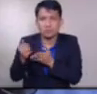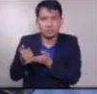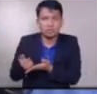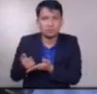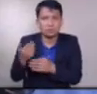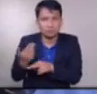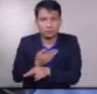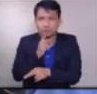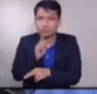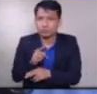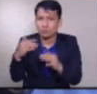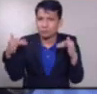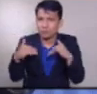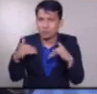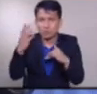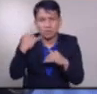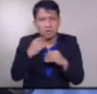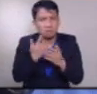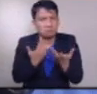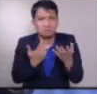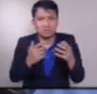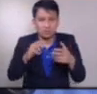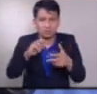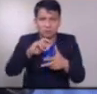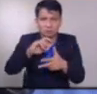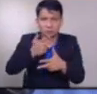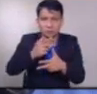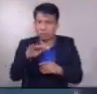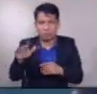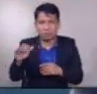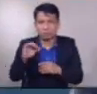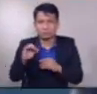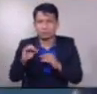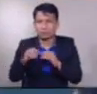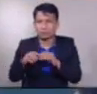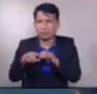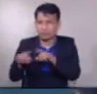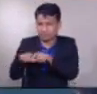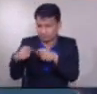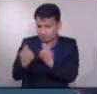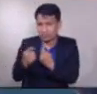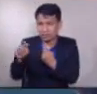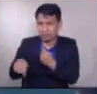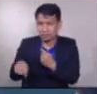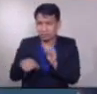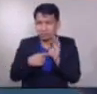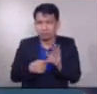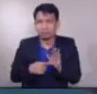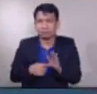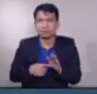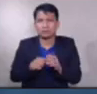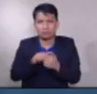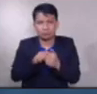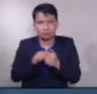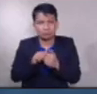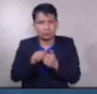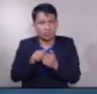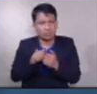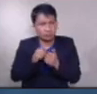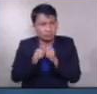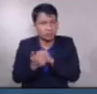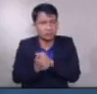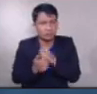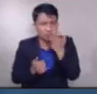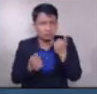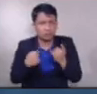regular meeting, quarterly, semi-annual at annual. Okay, so yun ang gusto mong bintahe mo. That's the advantage. Oh, pero bakit